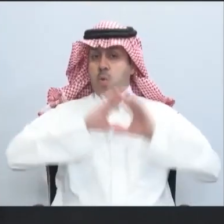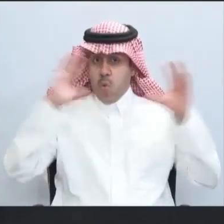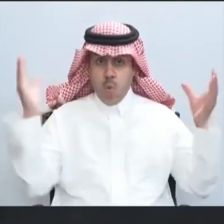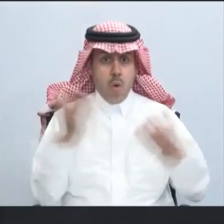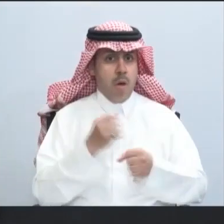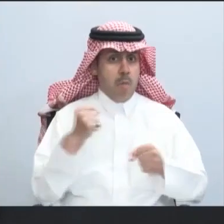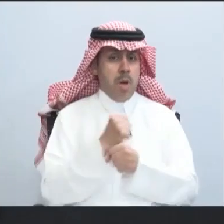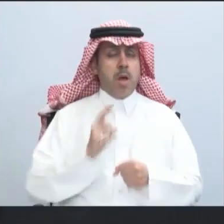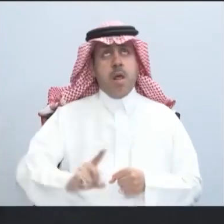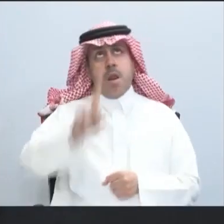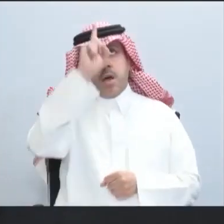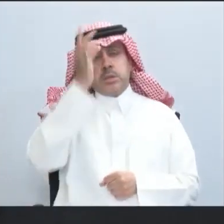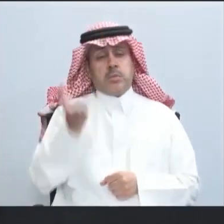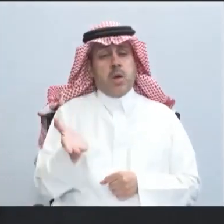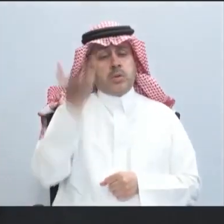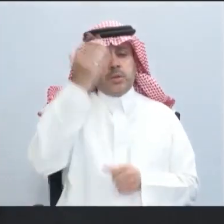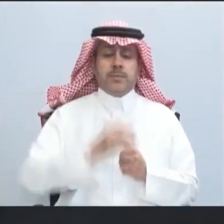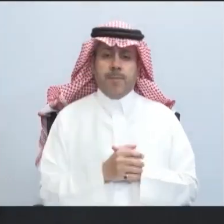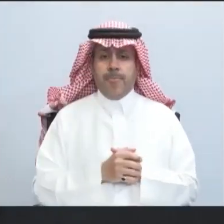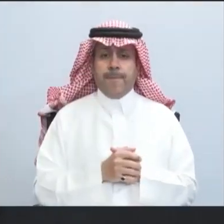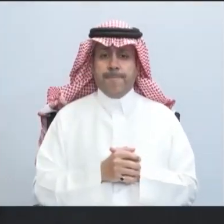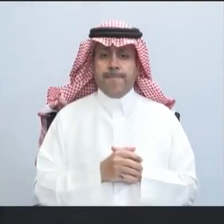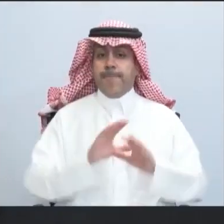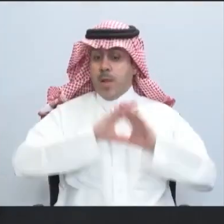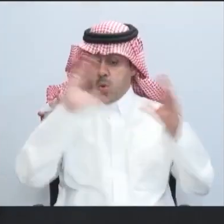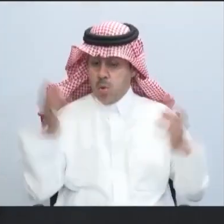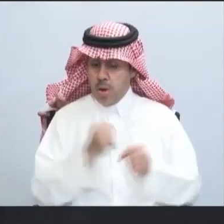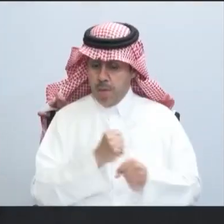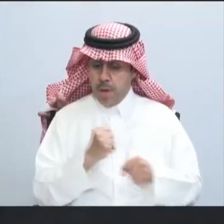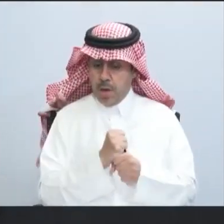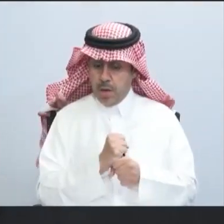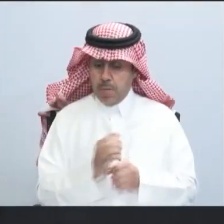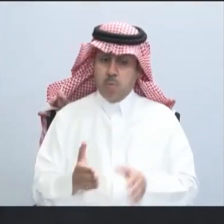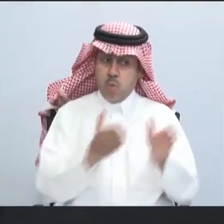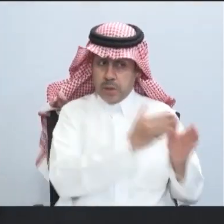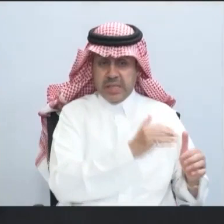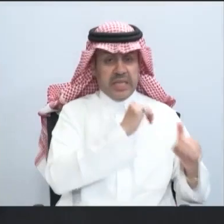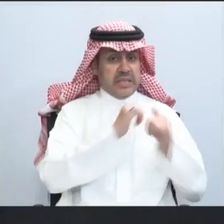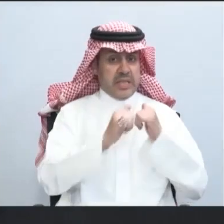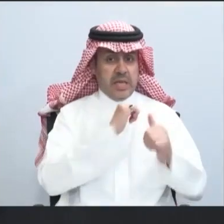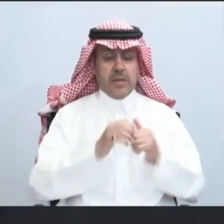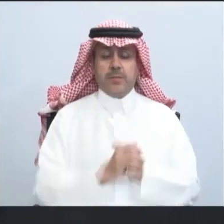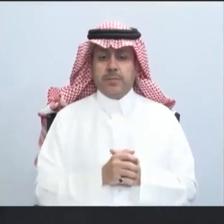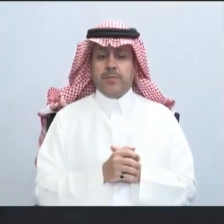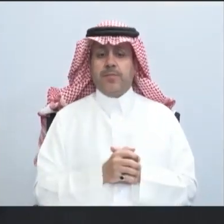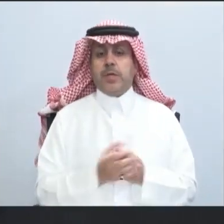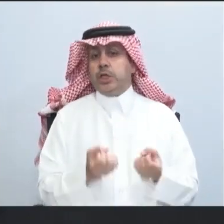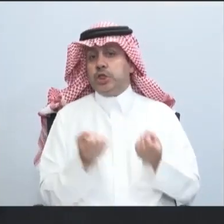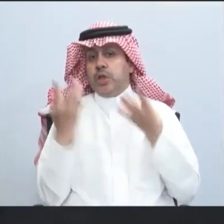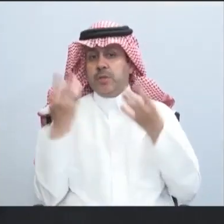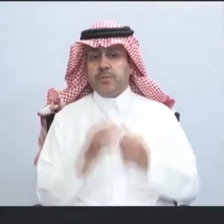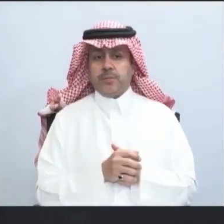لله جل وعلا وكل اعمالنا تكون مؤديه الى طريق ماذا احسنتم الى طريق